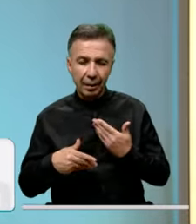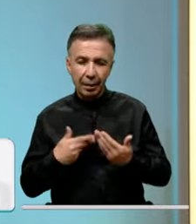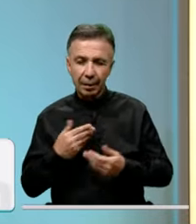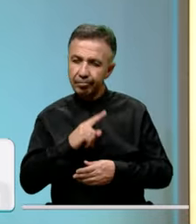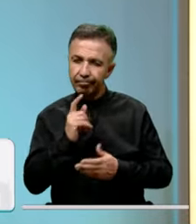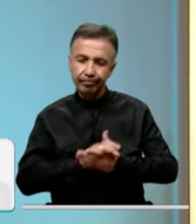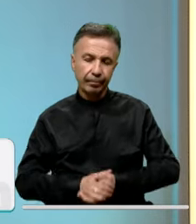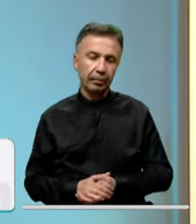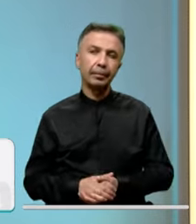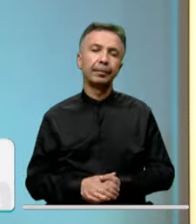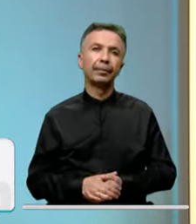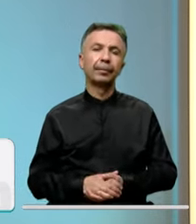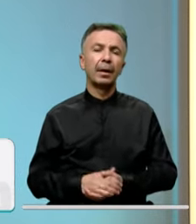anlattım.